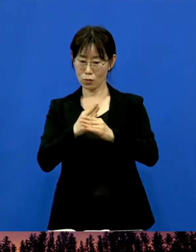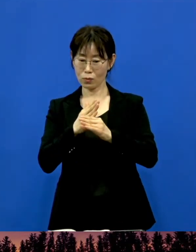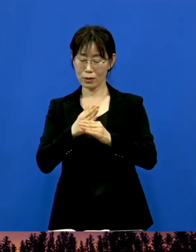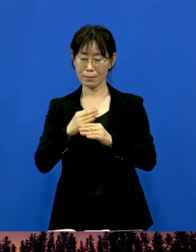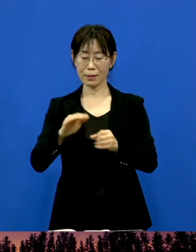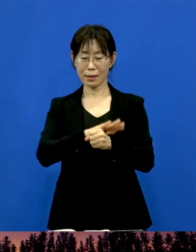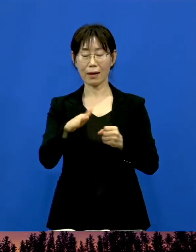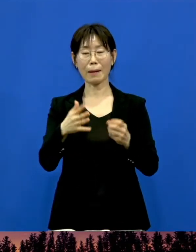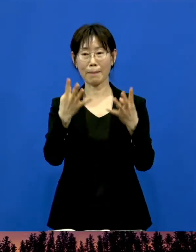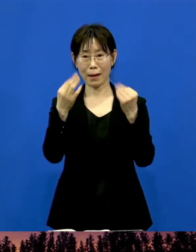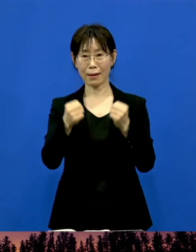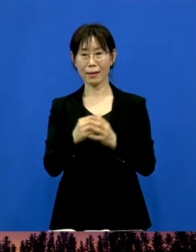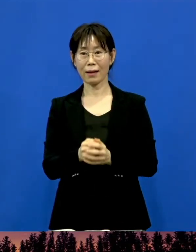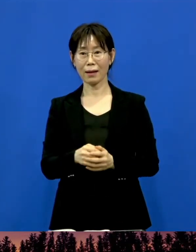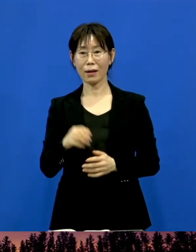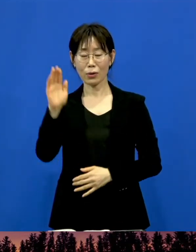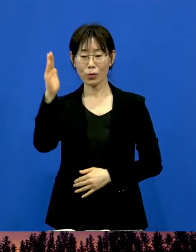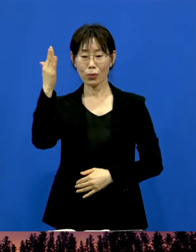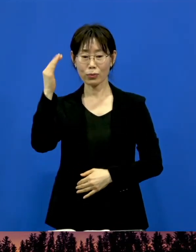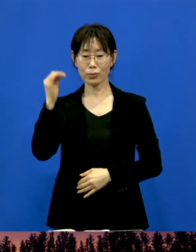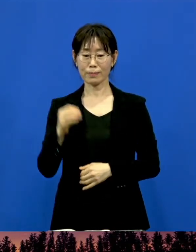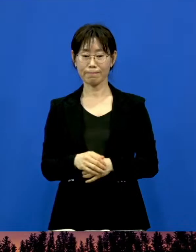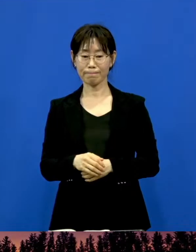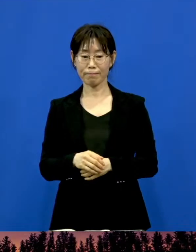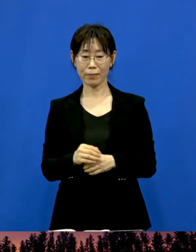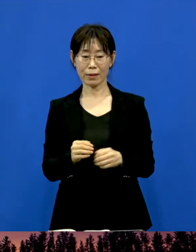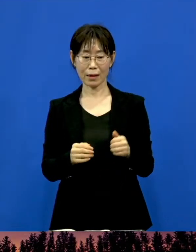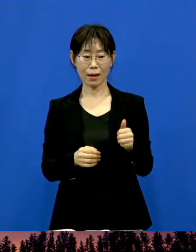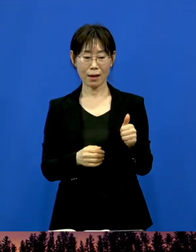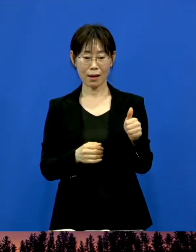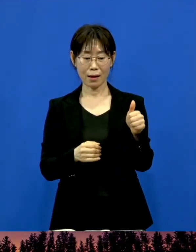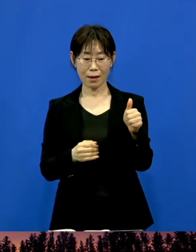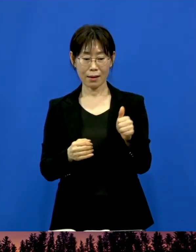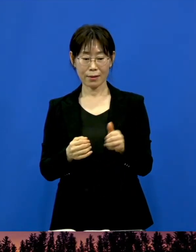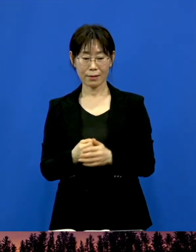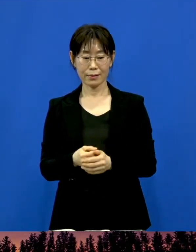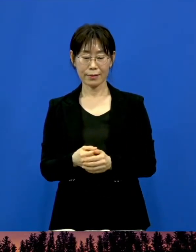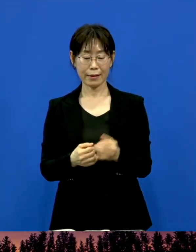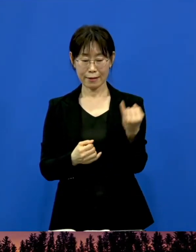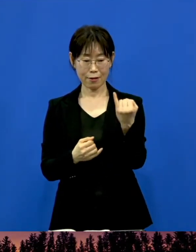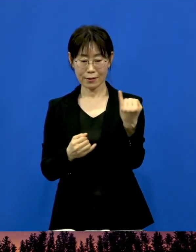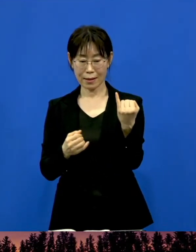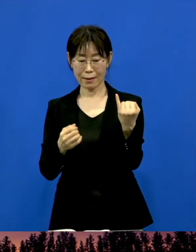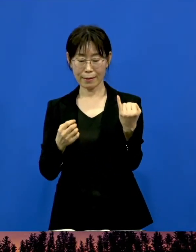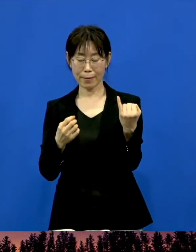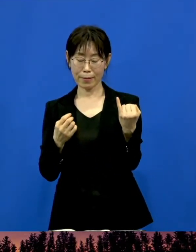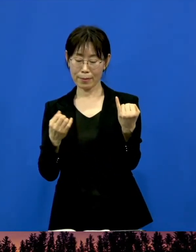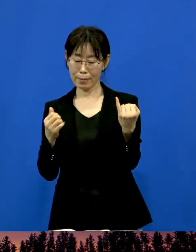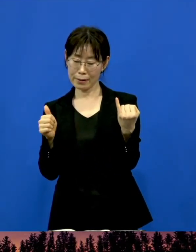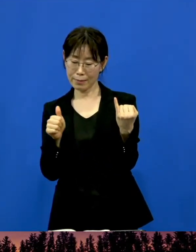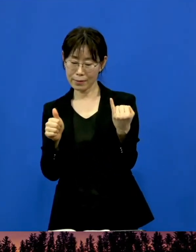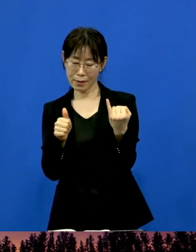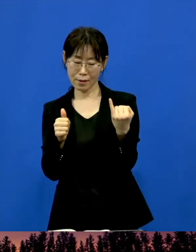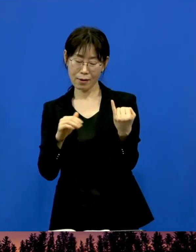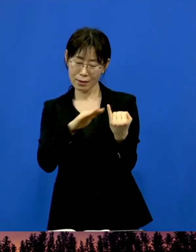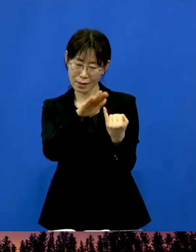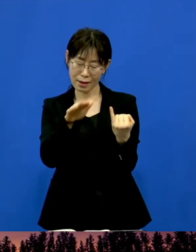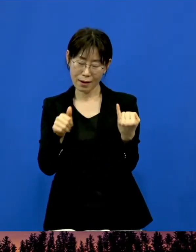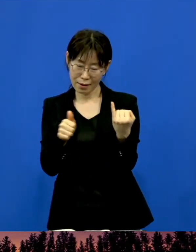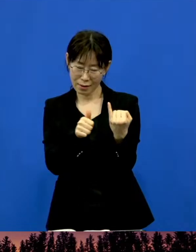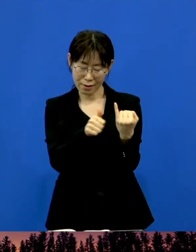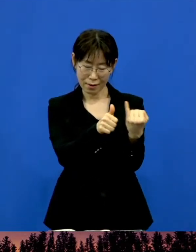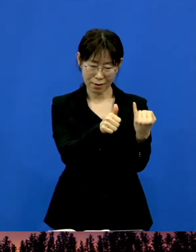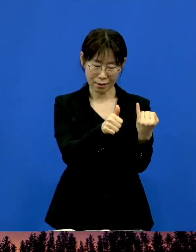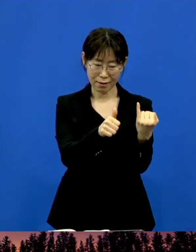많죠. 스토커가 많아요. 일방적인 거예요. 가스라이팅이라는 거, 이런 것들 있잖아요. 자기중심적 욕망의